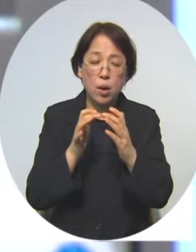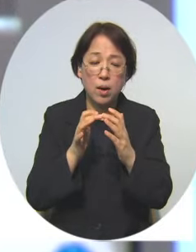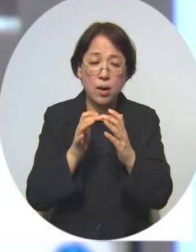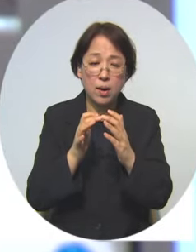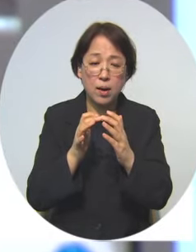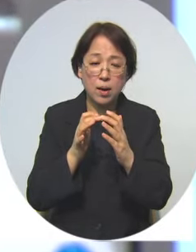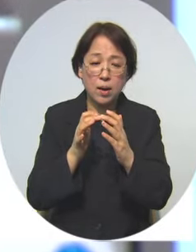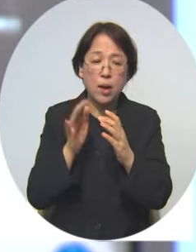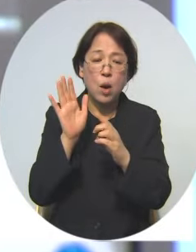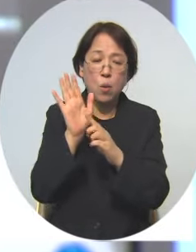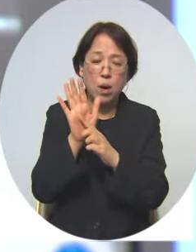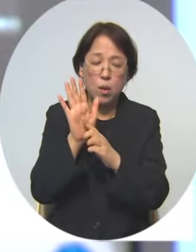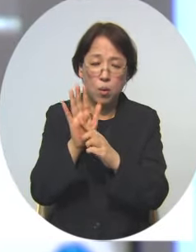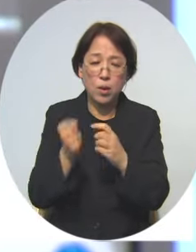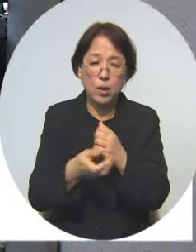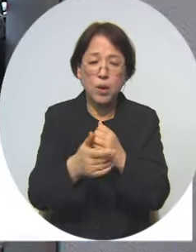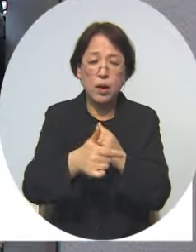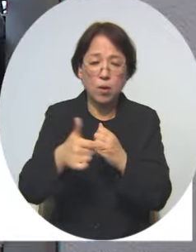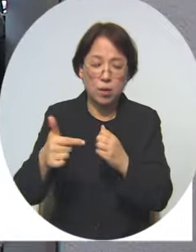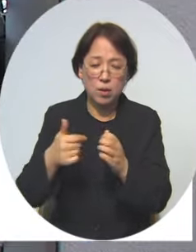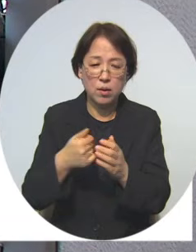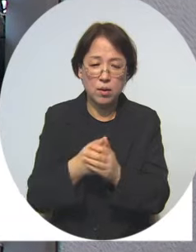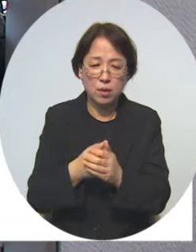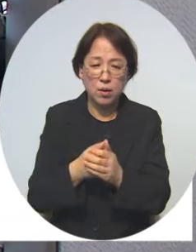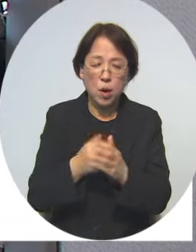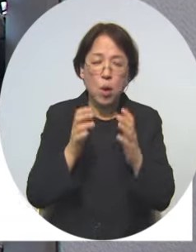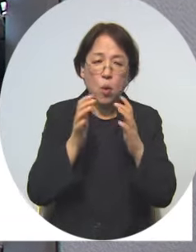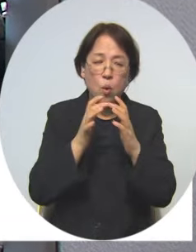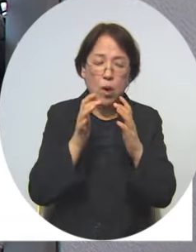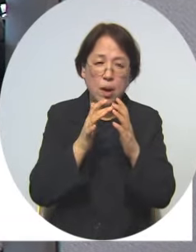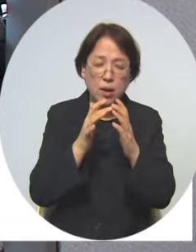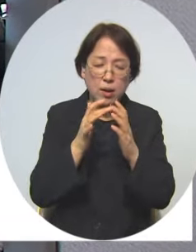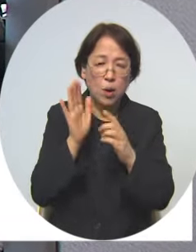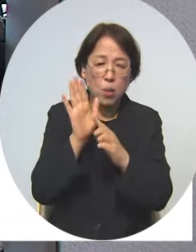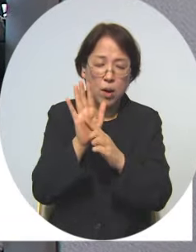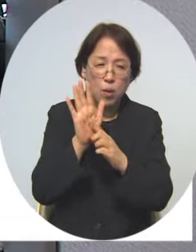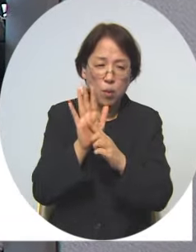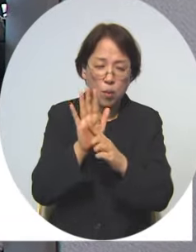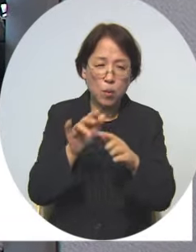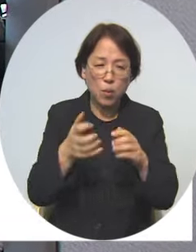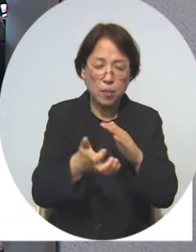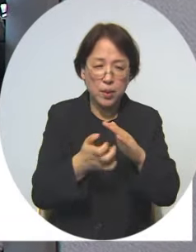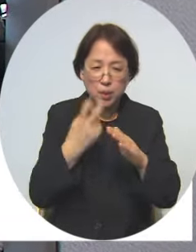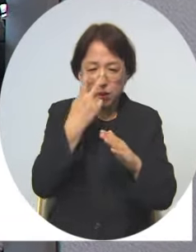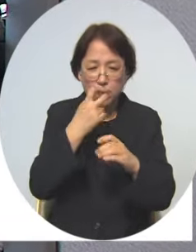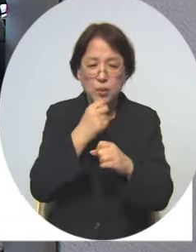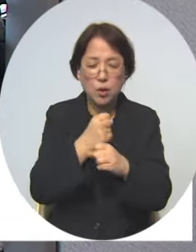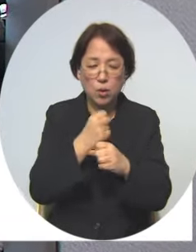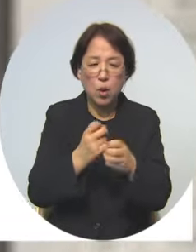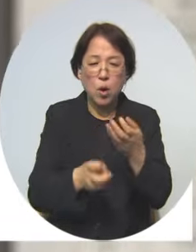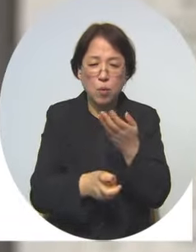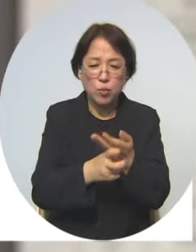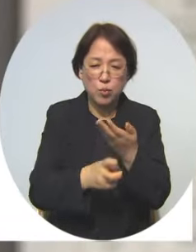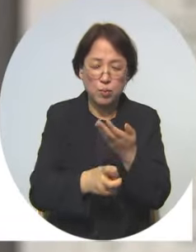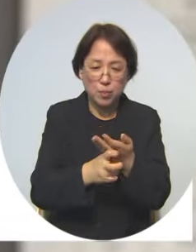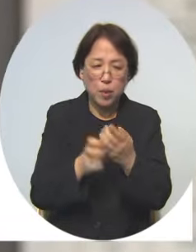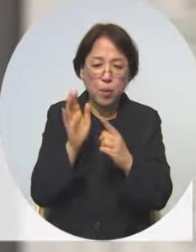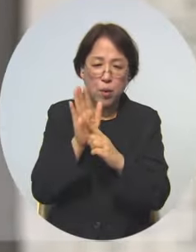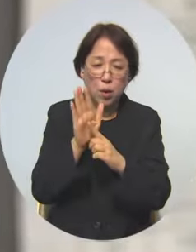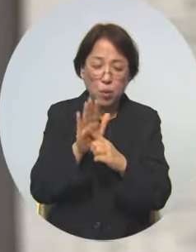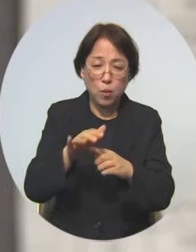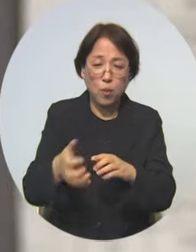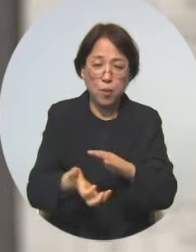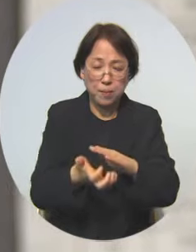매체의 영향력이 증가한 만큼 온라인 포털사에 광고 사전 검토 절차를 마련하는 등 불법 사금융 광고를 선제적으로